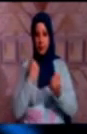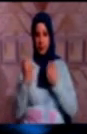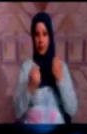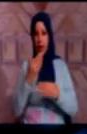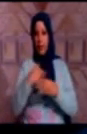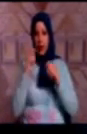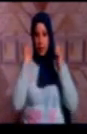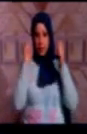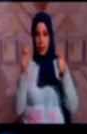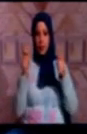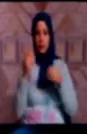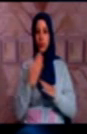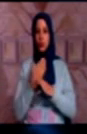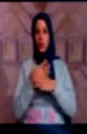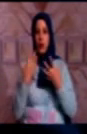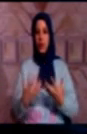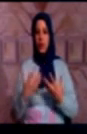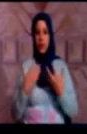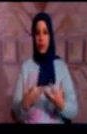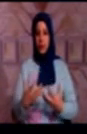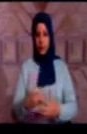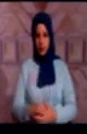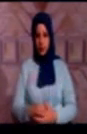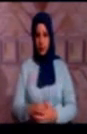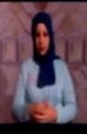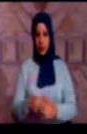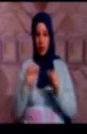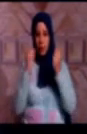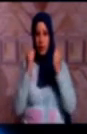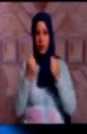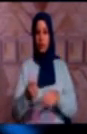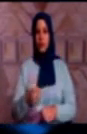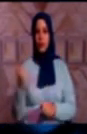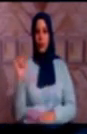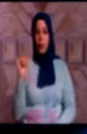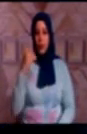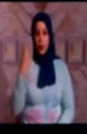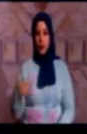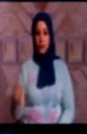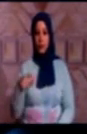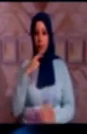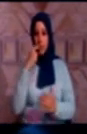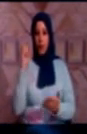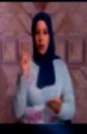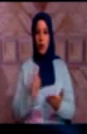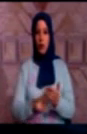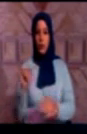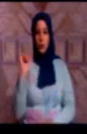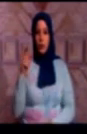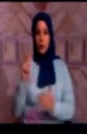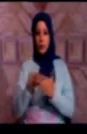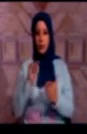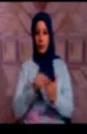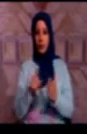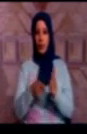طبعا في الاستادات والنوادي وما زالت ده شيء مهم جدا القرار طبعا اللي هو يمكن غالبيه